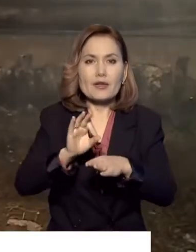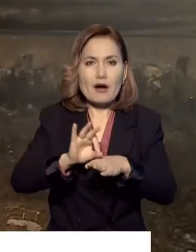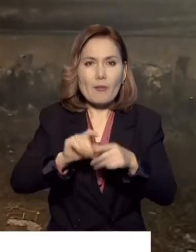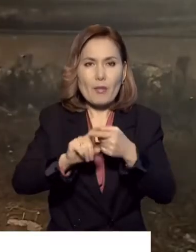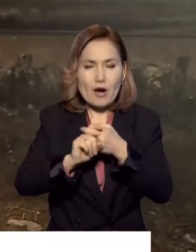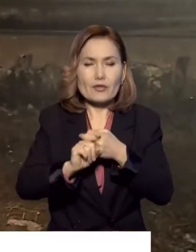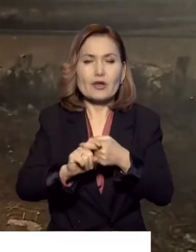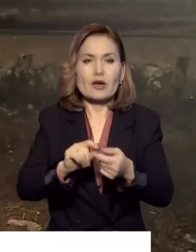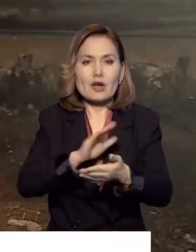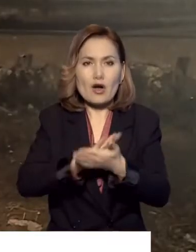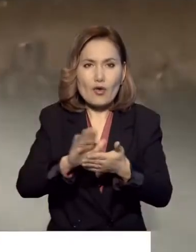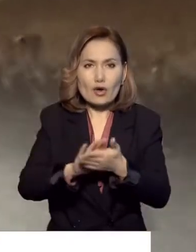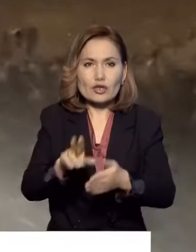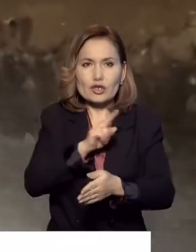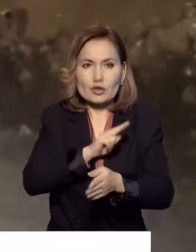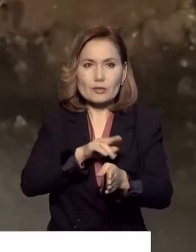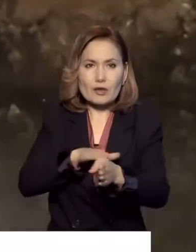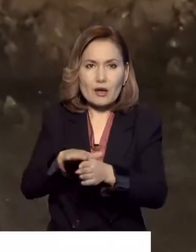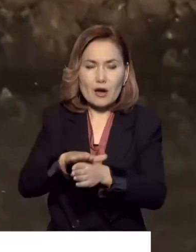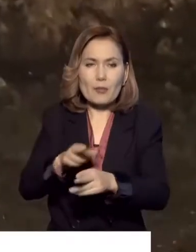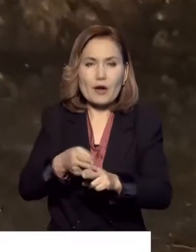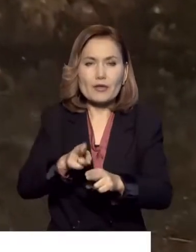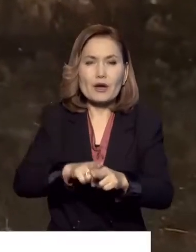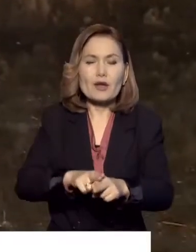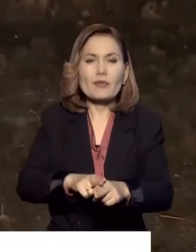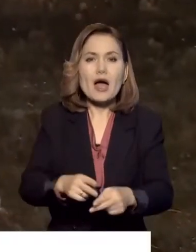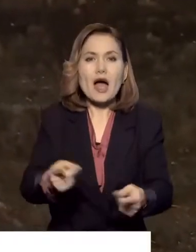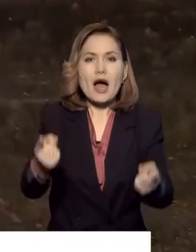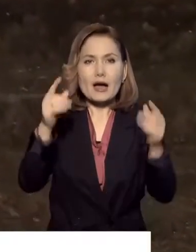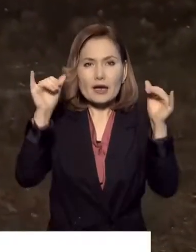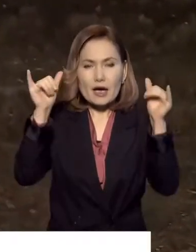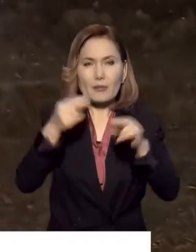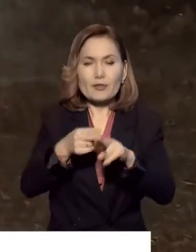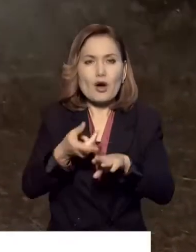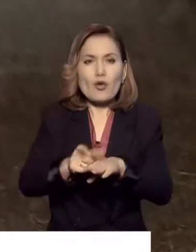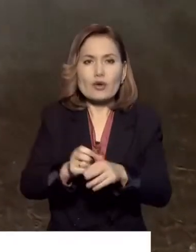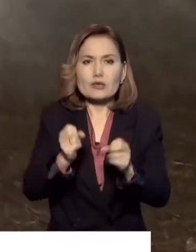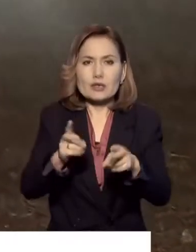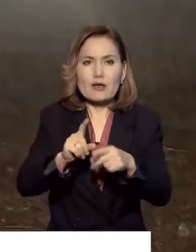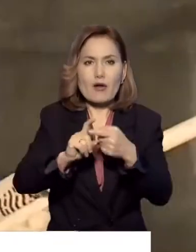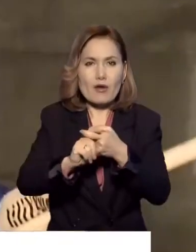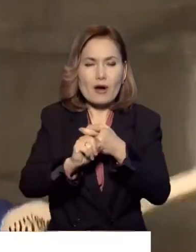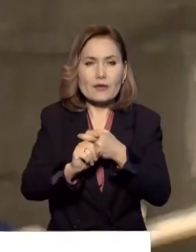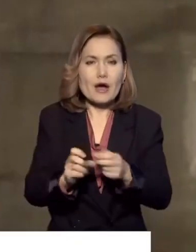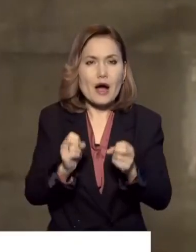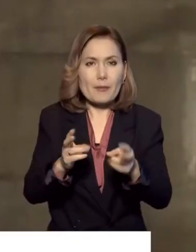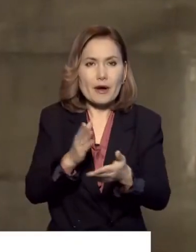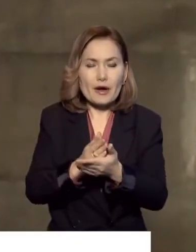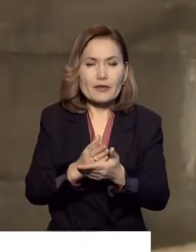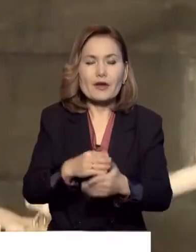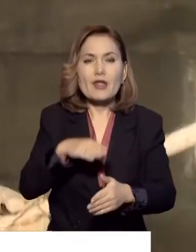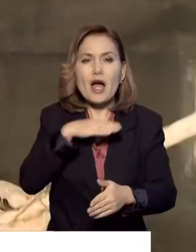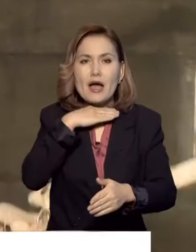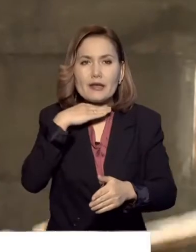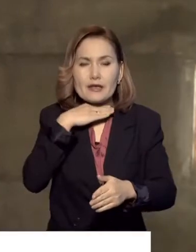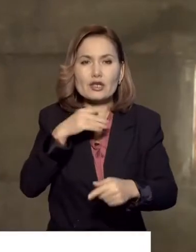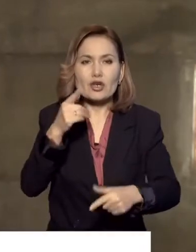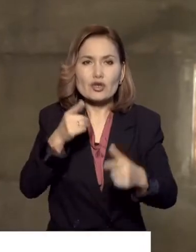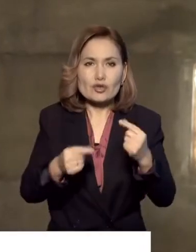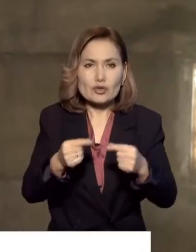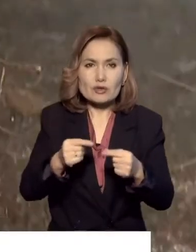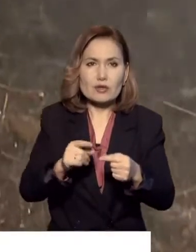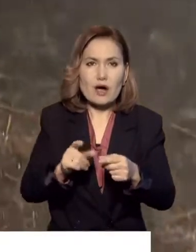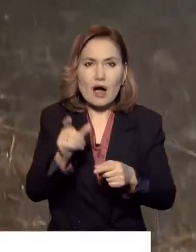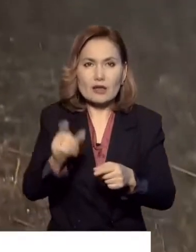ошағында залалсыздандыру жұмыстары жүргізіліп жатыр. Аусыл ірі қара ішінде аса қауіпті індет болып табылады. Ет, сүт арқылы адамға тез